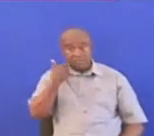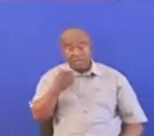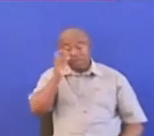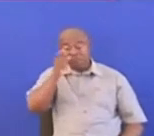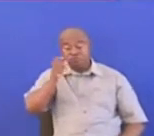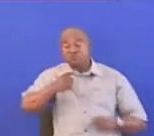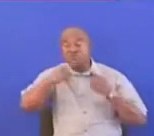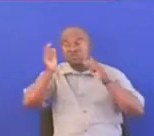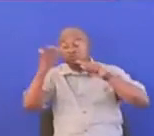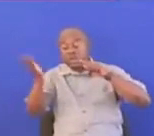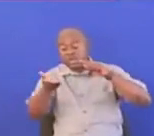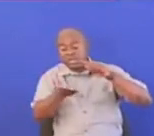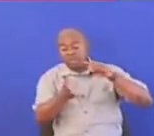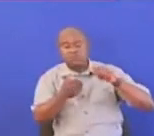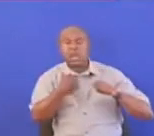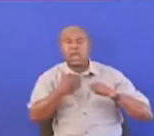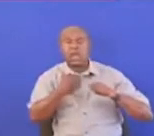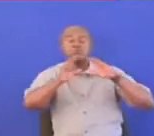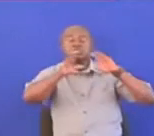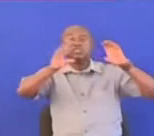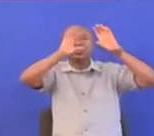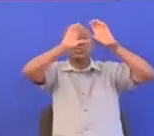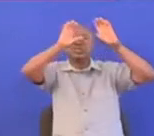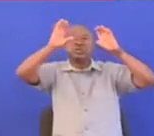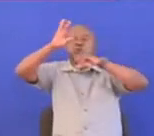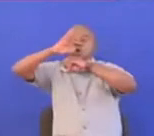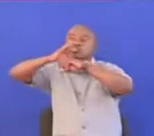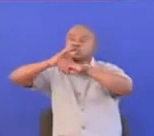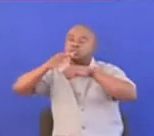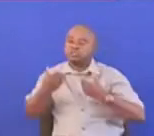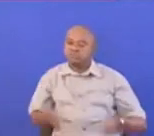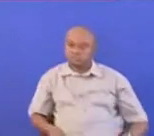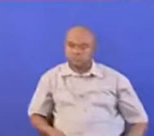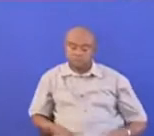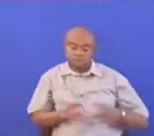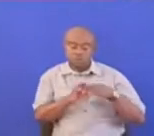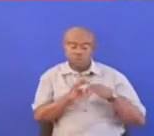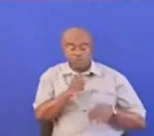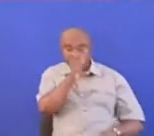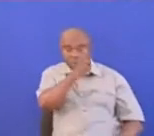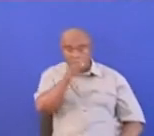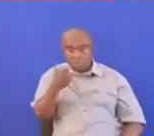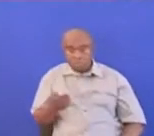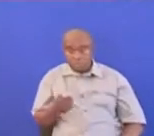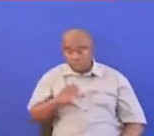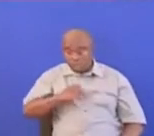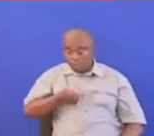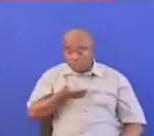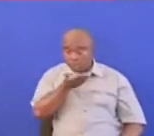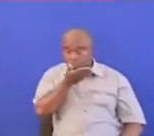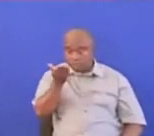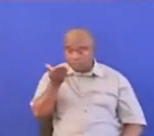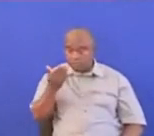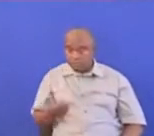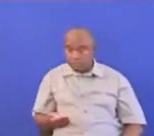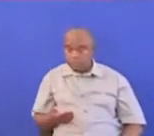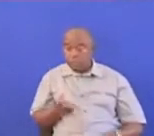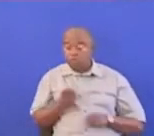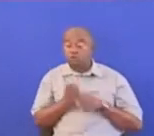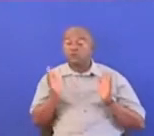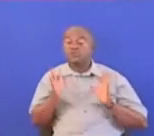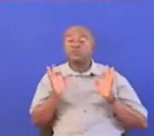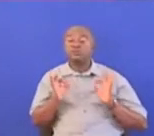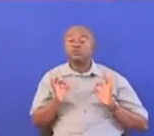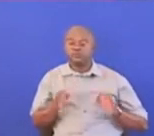mtu hawezi kukata kwa sababu ya mwenyewe anataka kuweka mzinga. Kwa kuwashikisha wananchi watakuwa wao wenyewe watakuwa ni